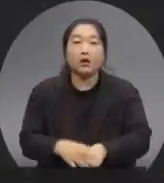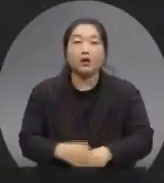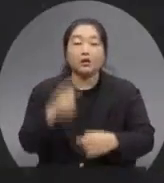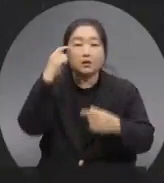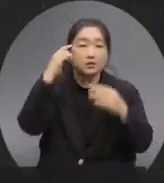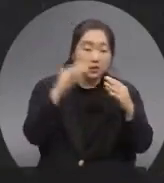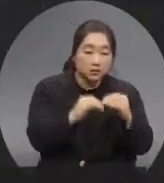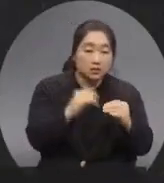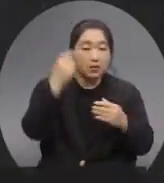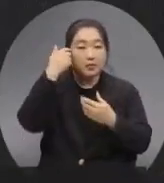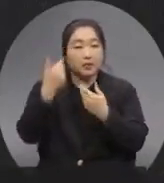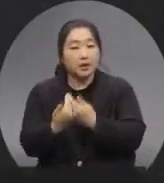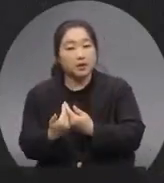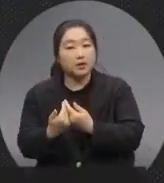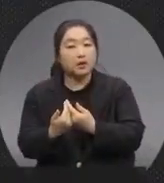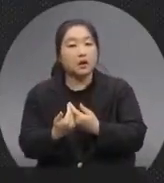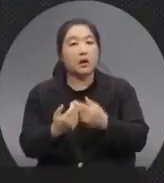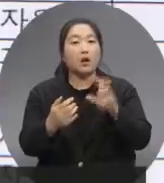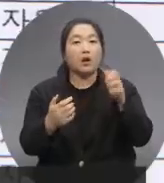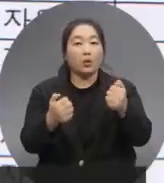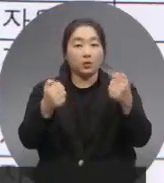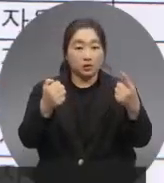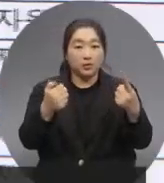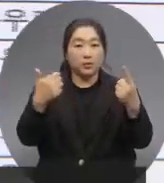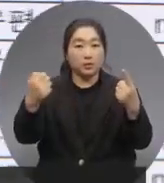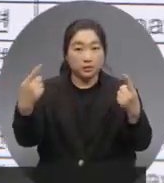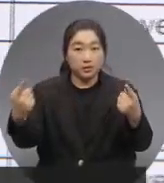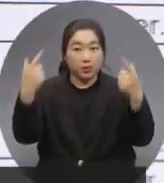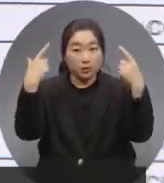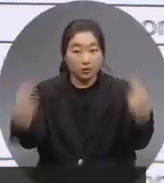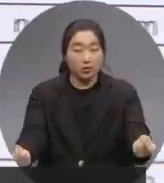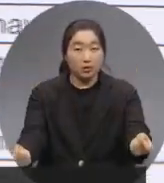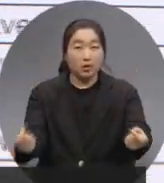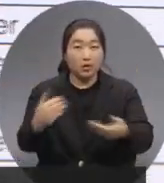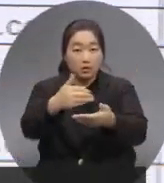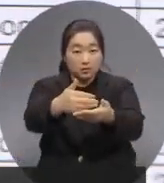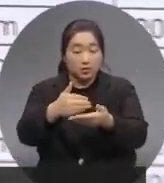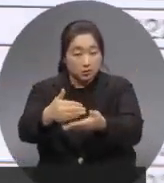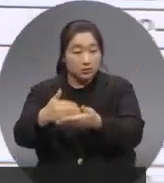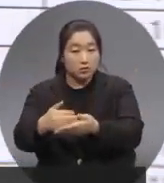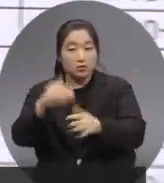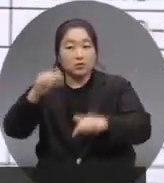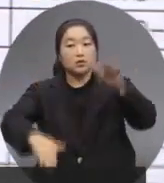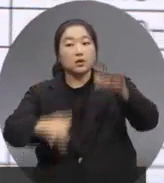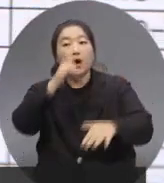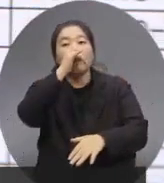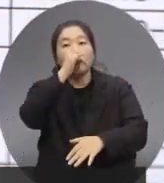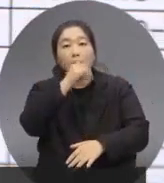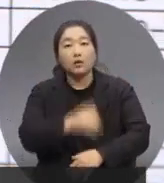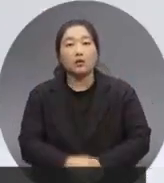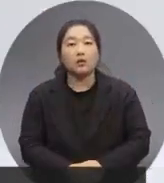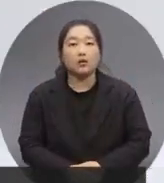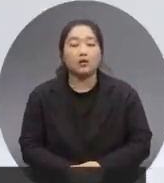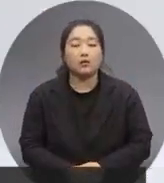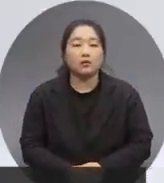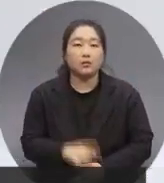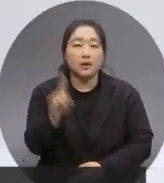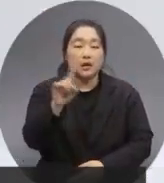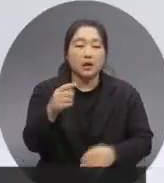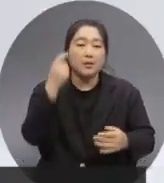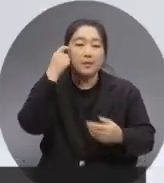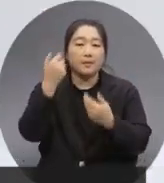찬반이 쉰 한 건씩 정확히 일치했는데 제출 시점엔 눈에 띄는 차이가 있었습니다 반대